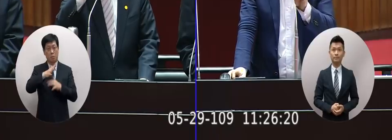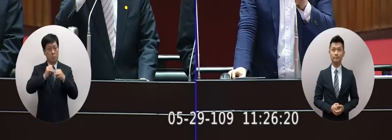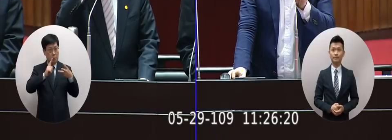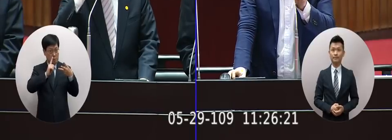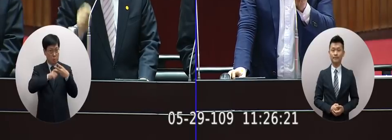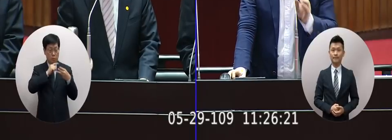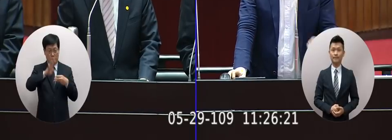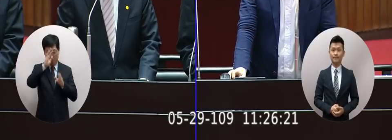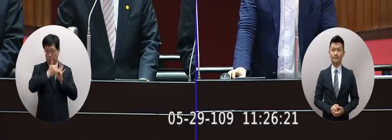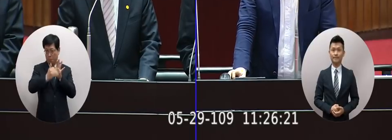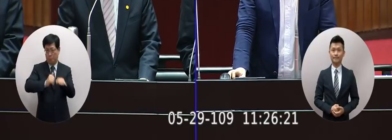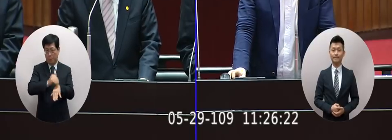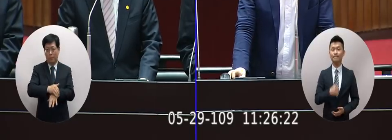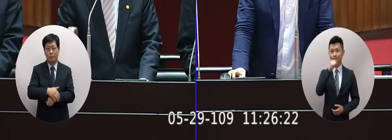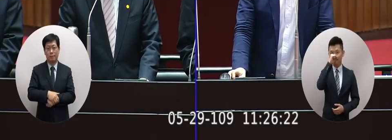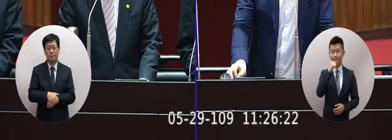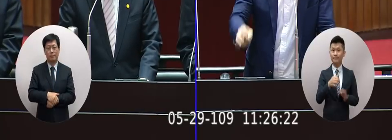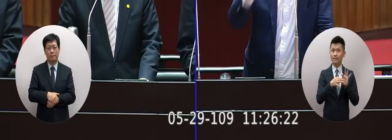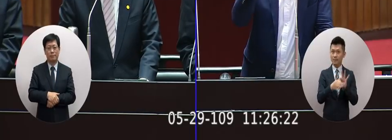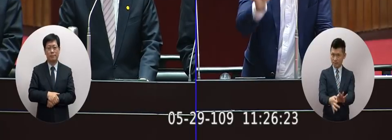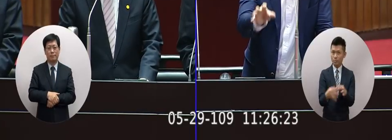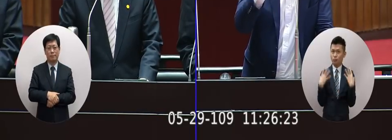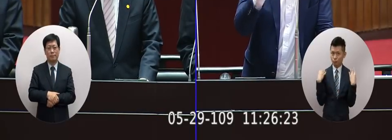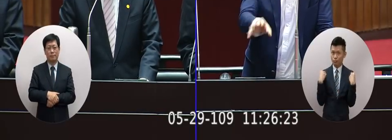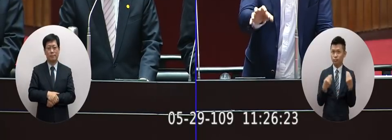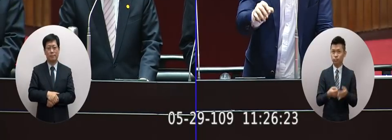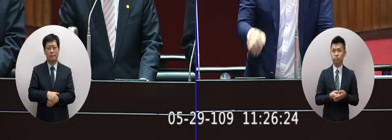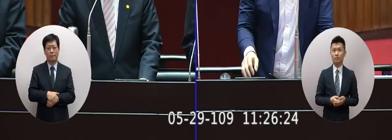主防疫成功。 好，继续保持。